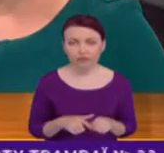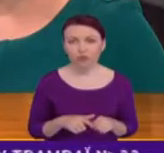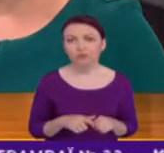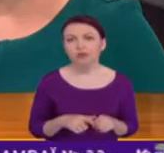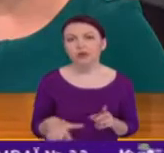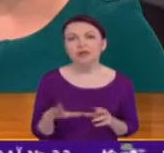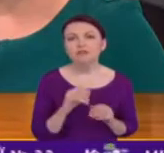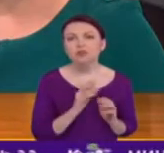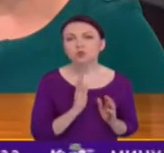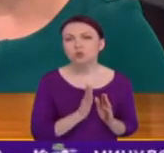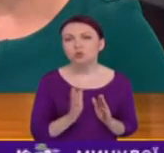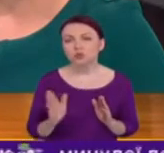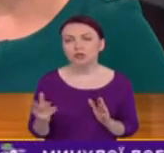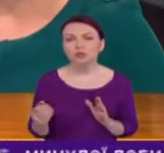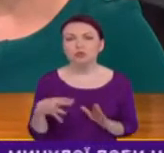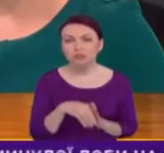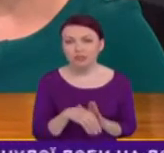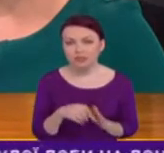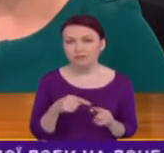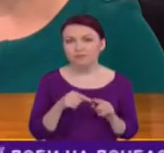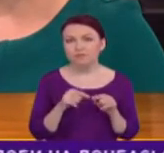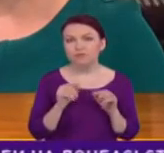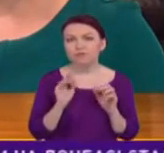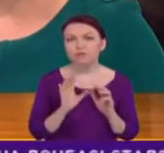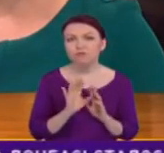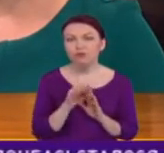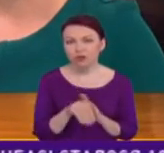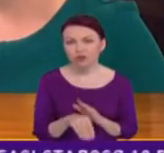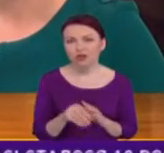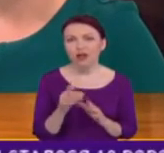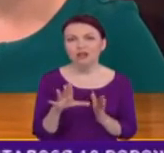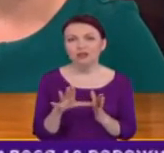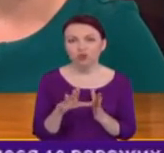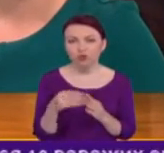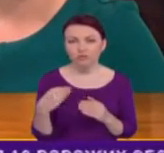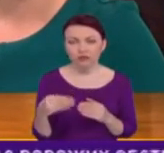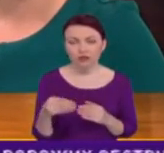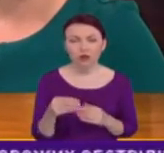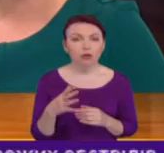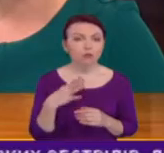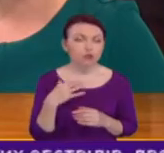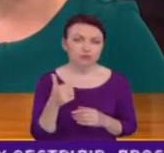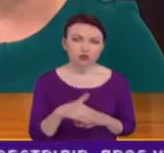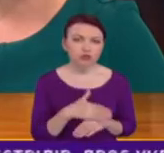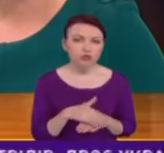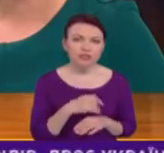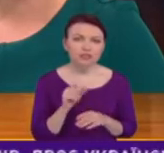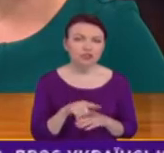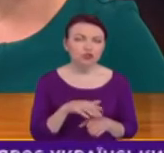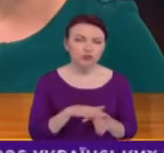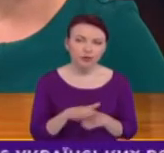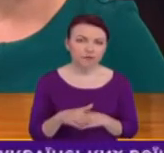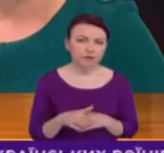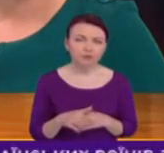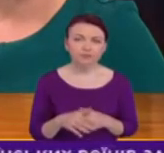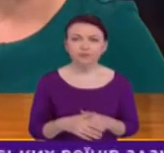всі структури, які були задіяні у впровадженні електронного квитка, вони молодці, і вони з задачею справились. І